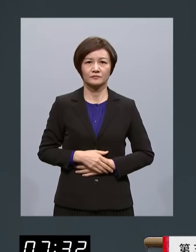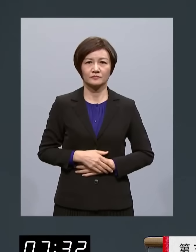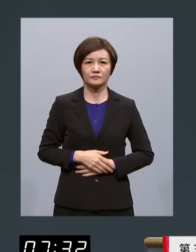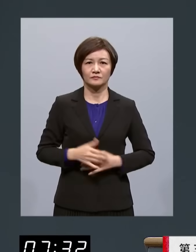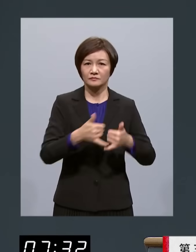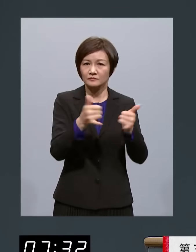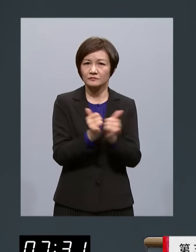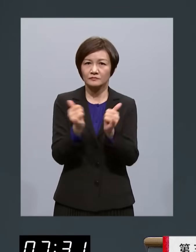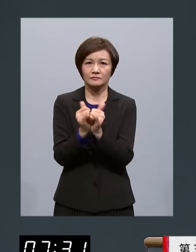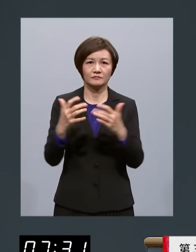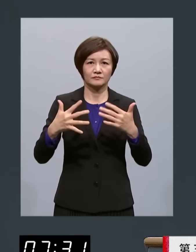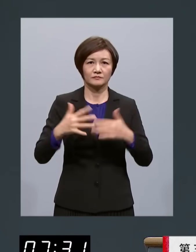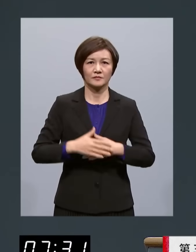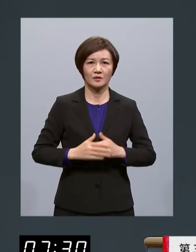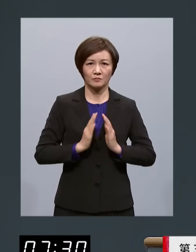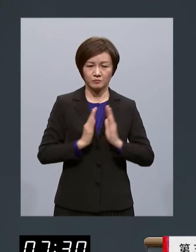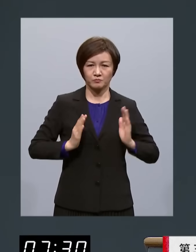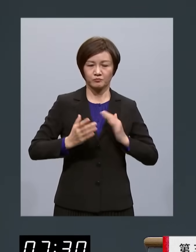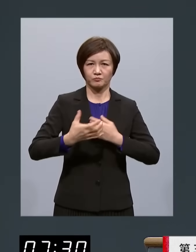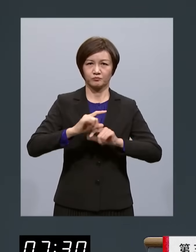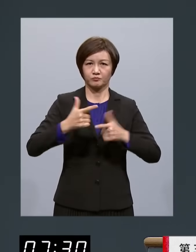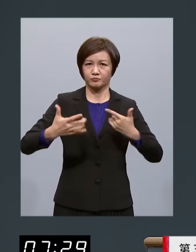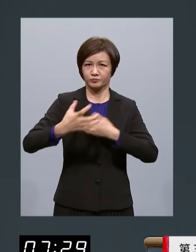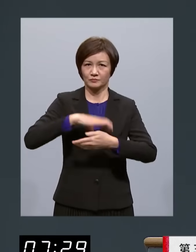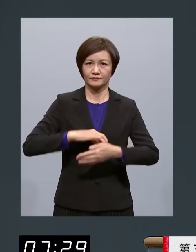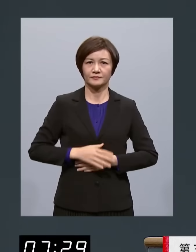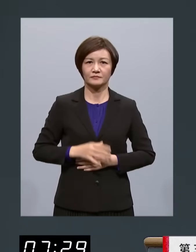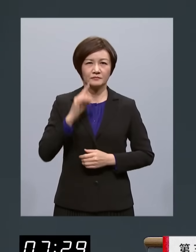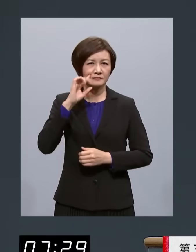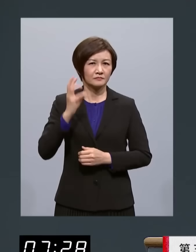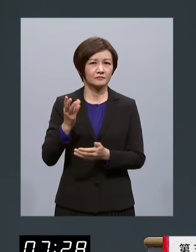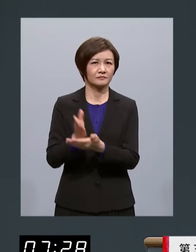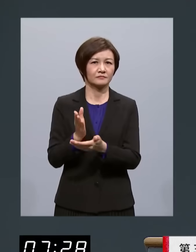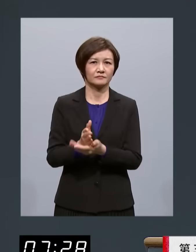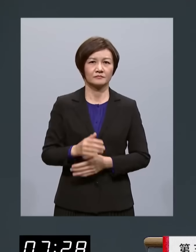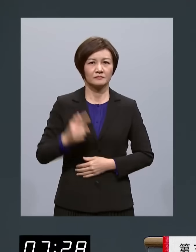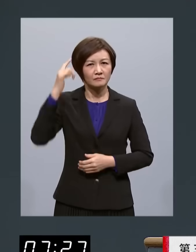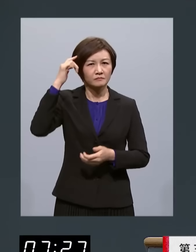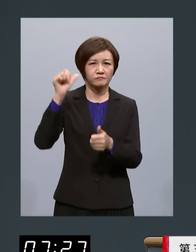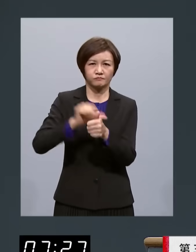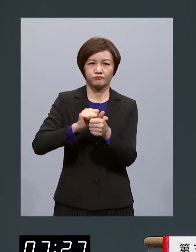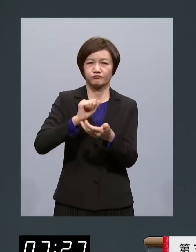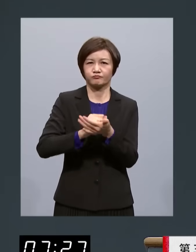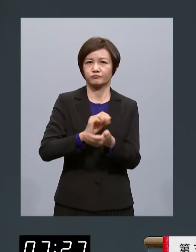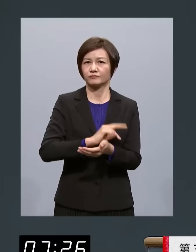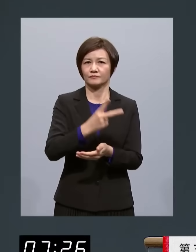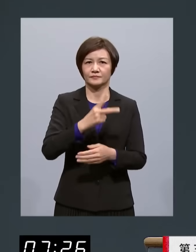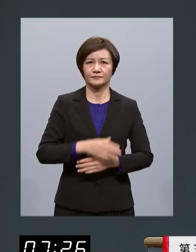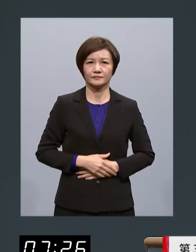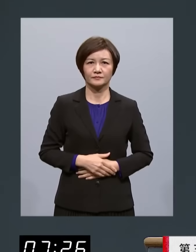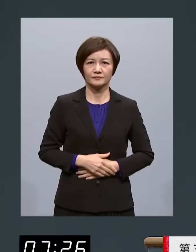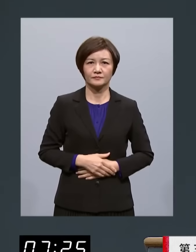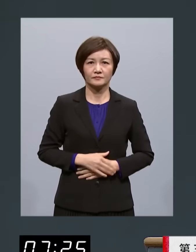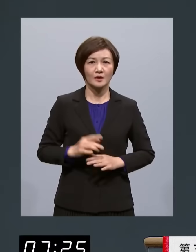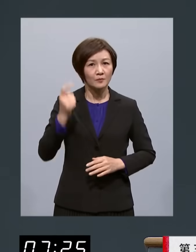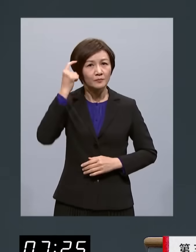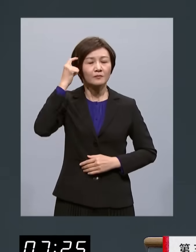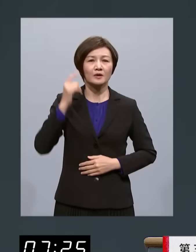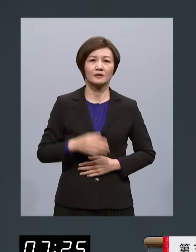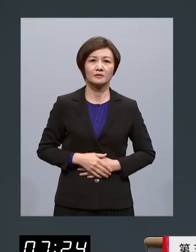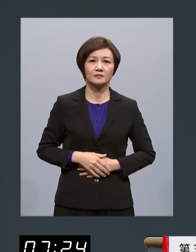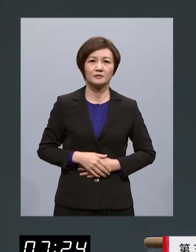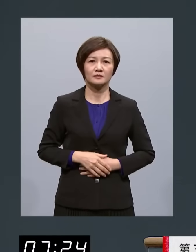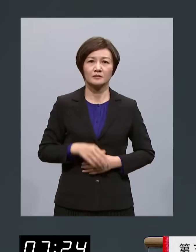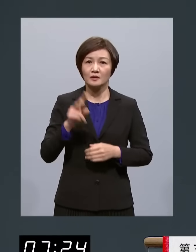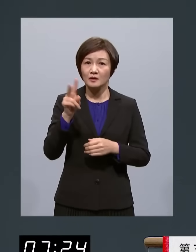面对族群问题，要以包容多元来取代歧视和刻板印象。到这个突然想到，你说徐春